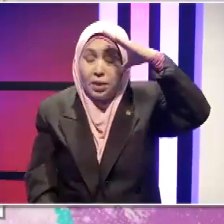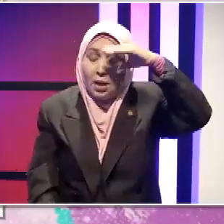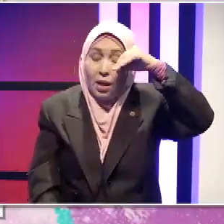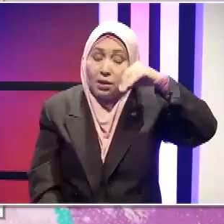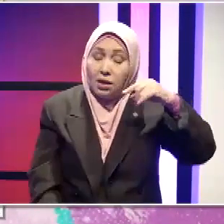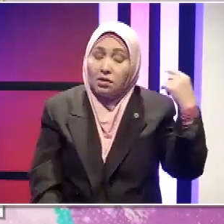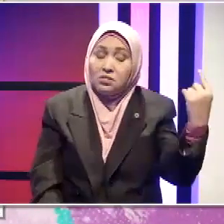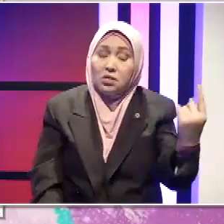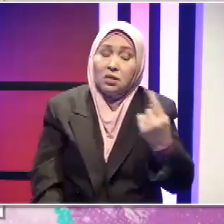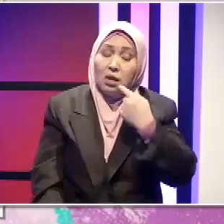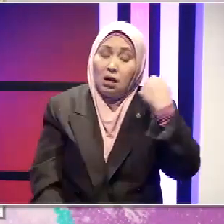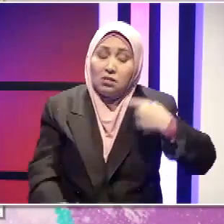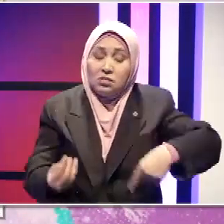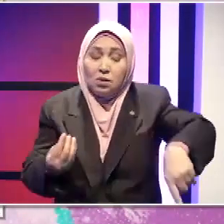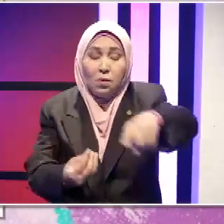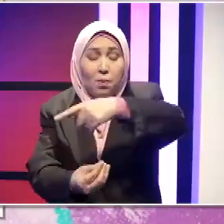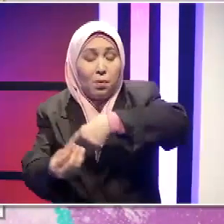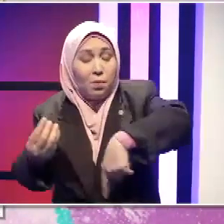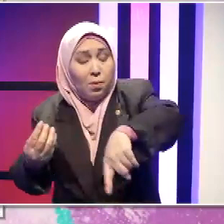Allah ulu-ulu